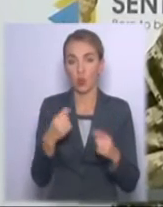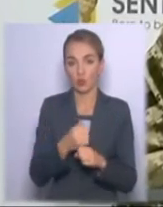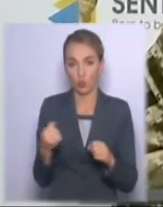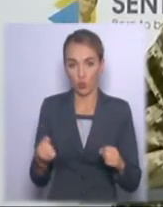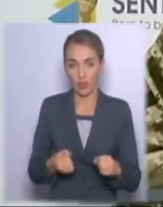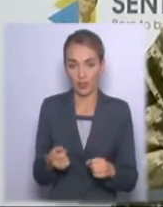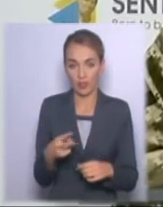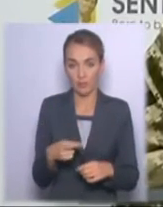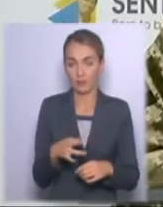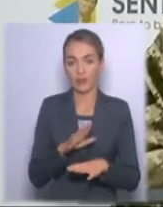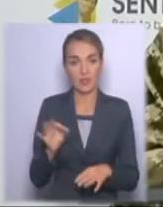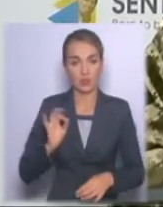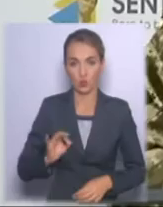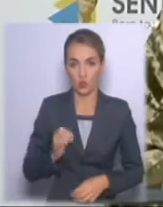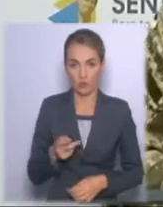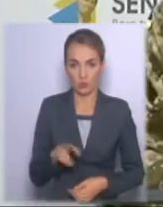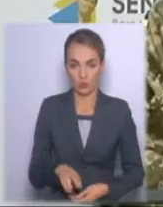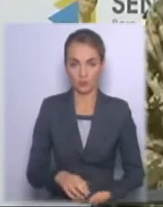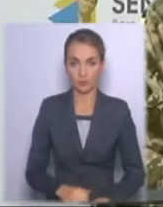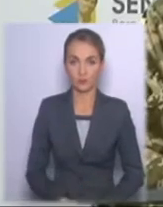збройних формувань не застосовувалося.